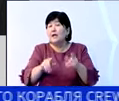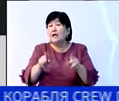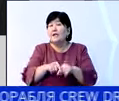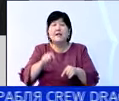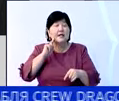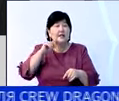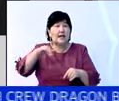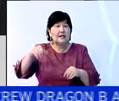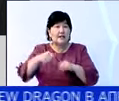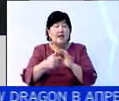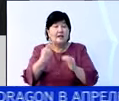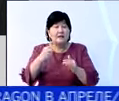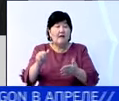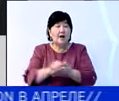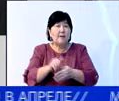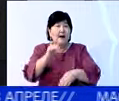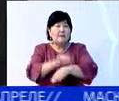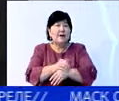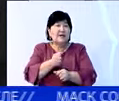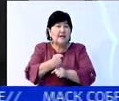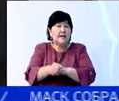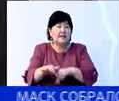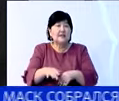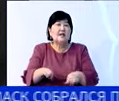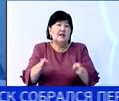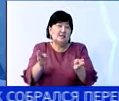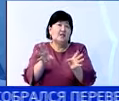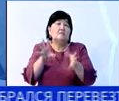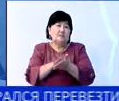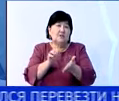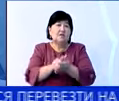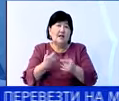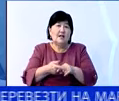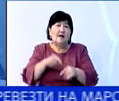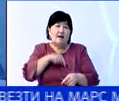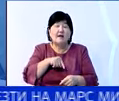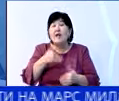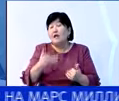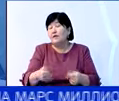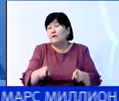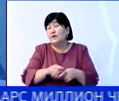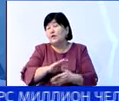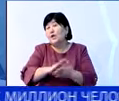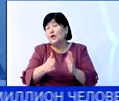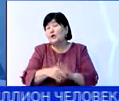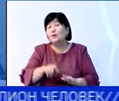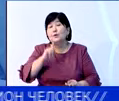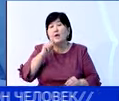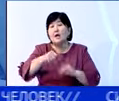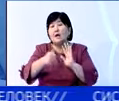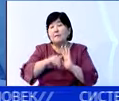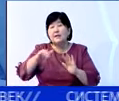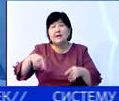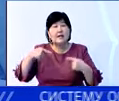несовершеннолетних». Два материала по фактам насильственных действий сексуального характера. К сожалению, ситуация по подростковой преступности